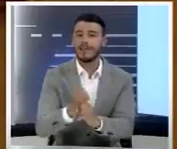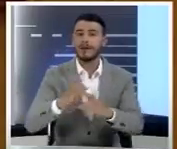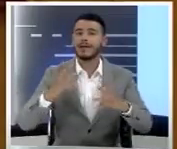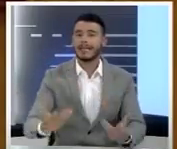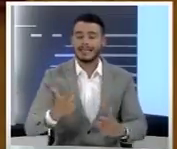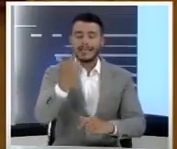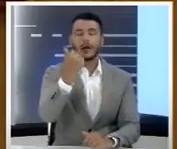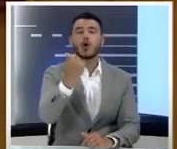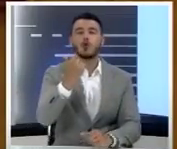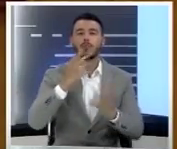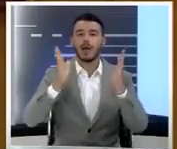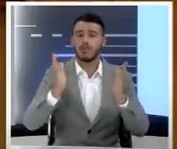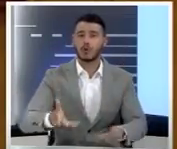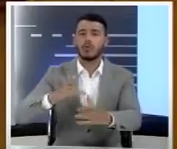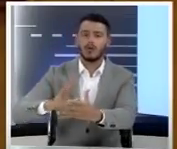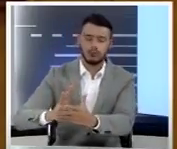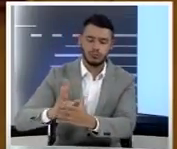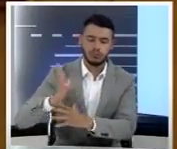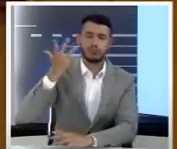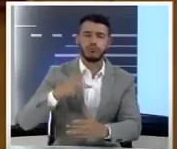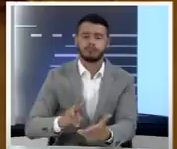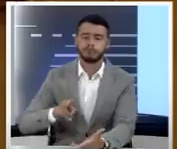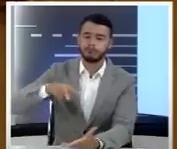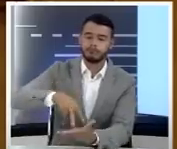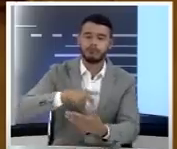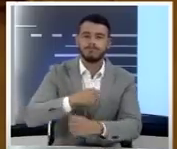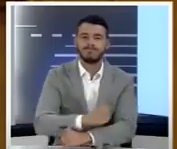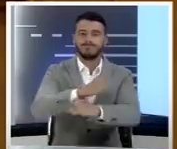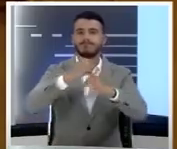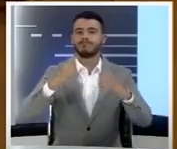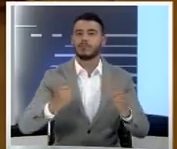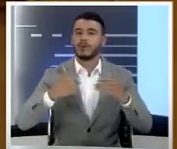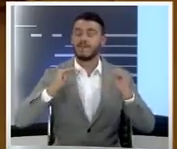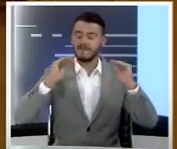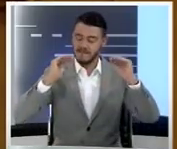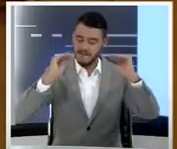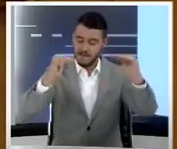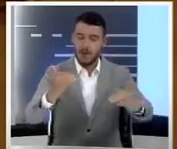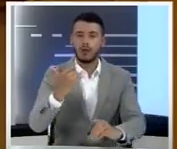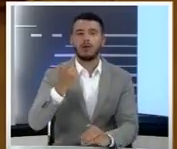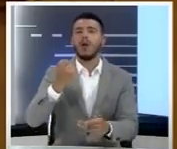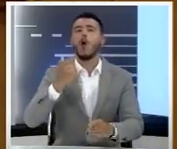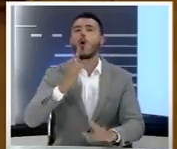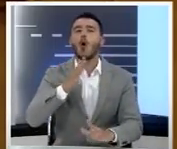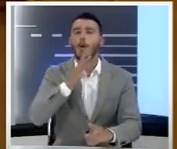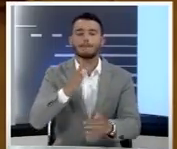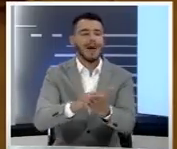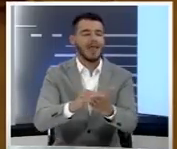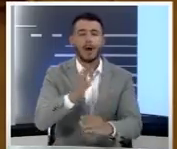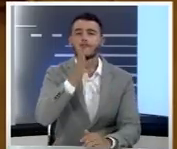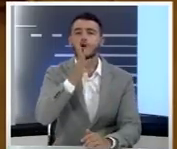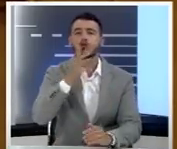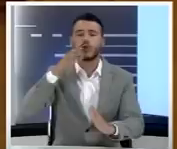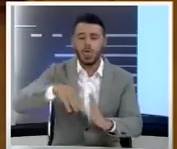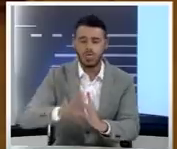ανάκαμψης και ανάκαμψης σταθερής, βιώσιμης και με μεσοπρόθεσμο